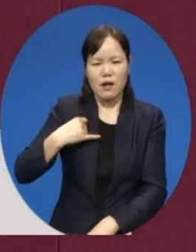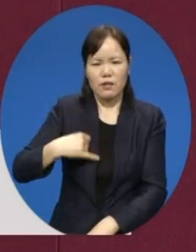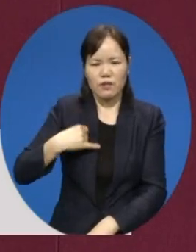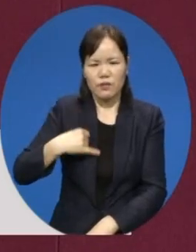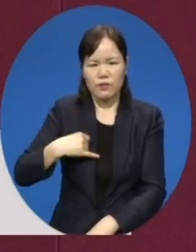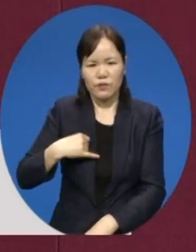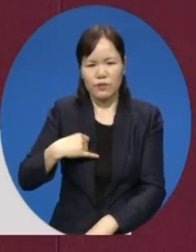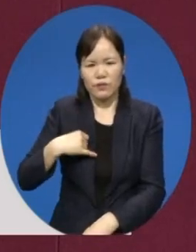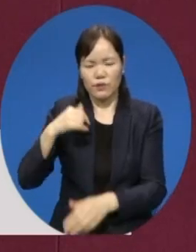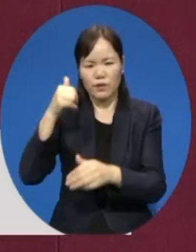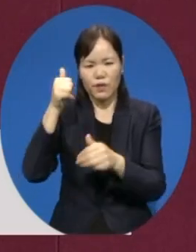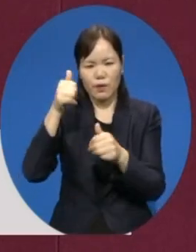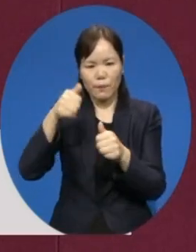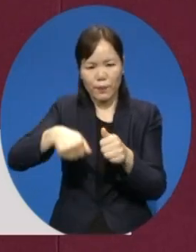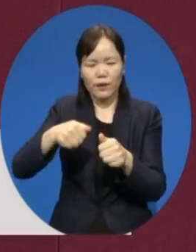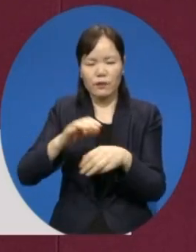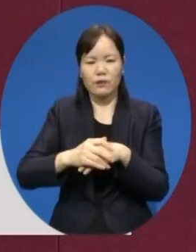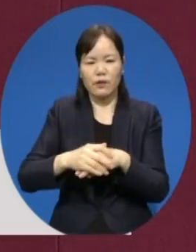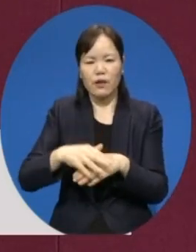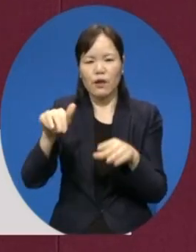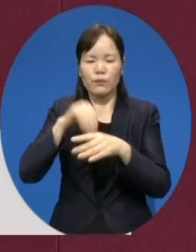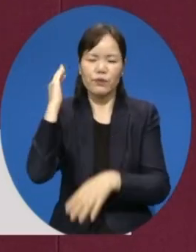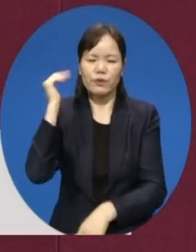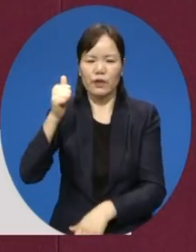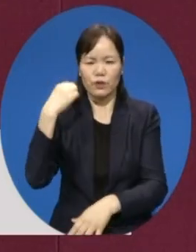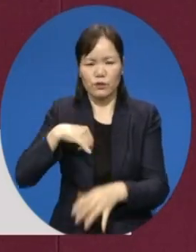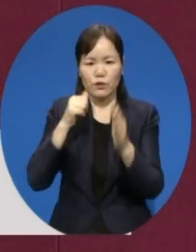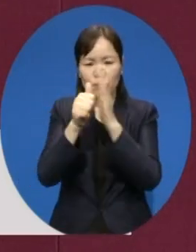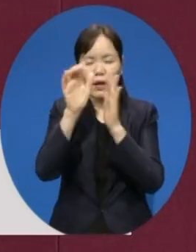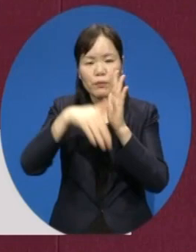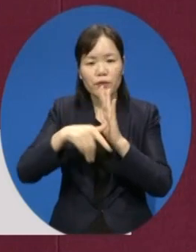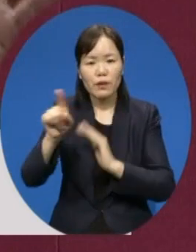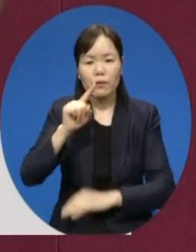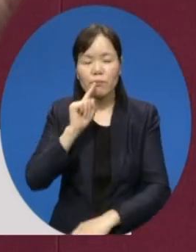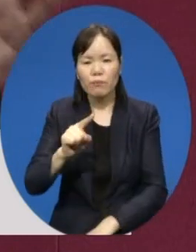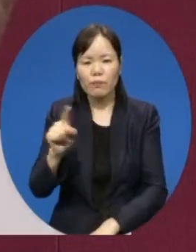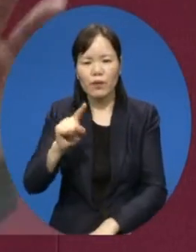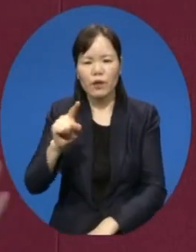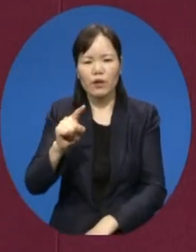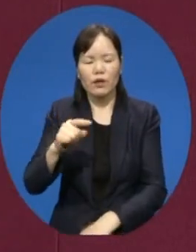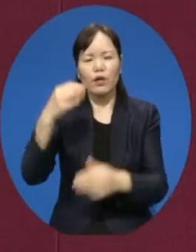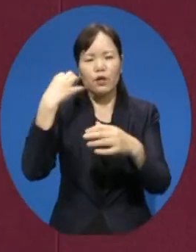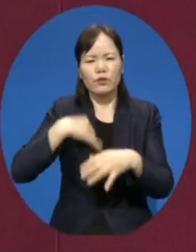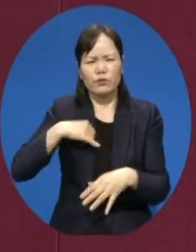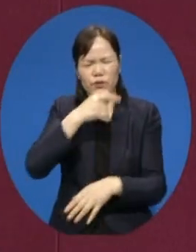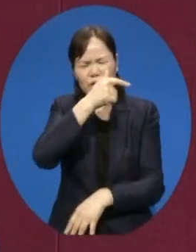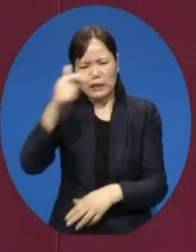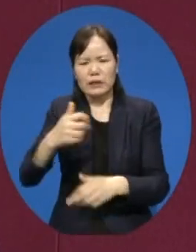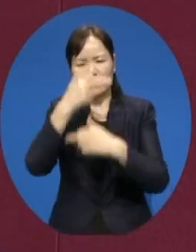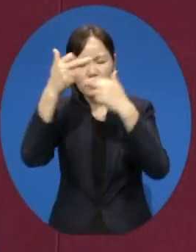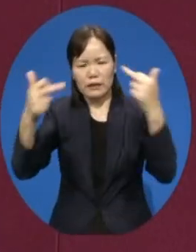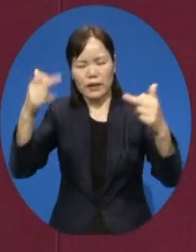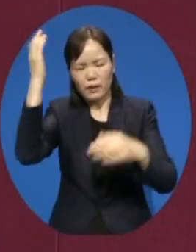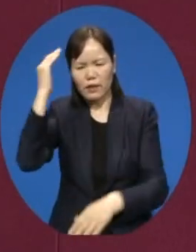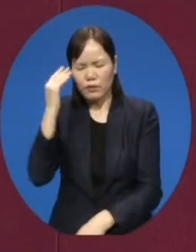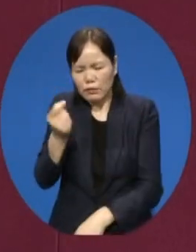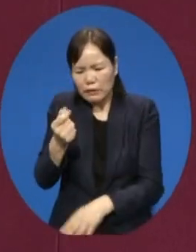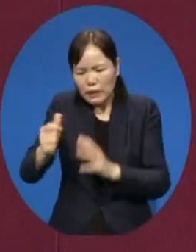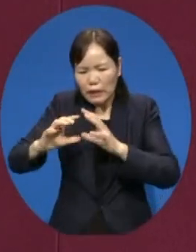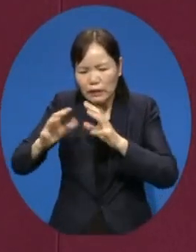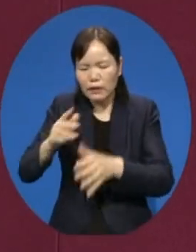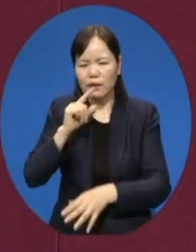문재인 대통령 중국 방문에서 어떻게 한 줄 아십니까? 중국은 높은 산봉을 이고 대국이며 한국은 소국이라고